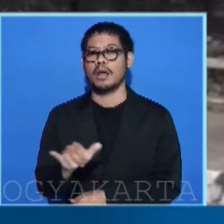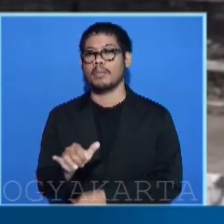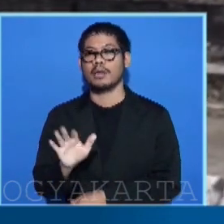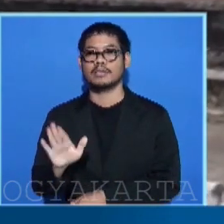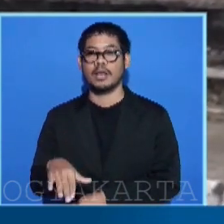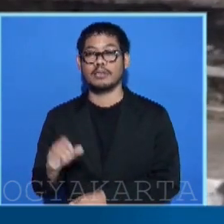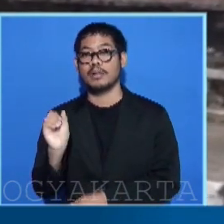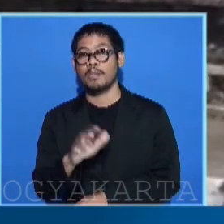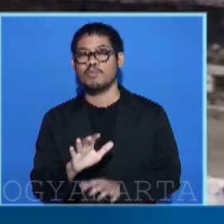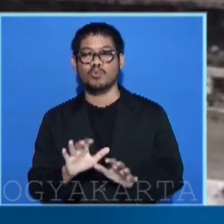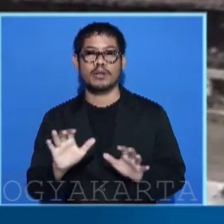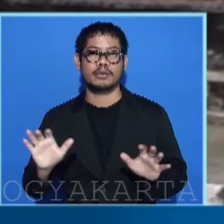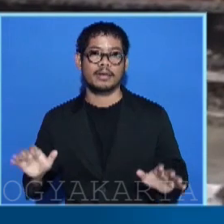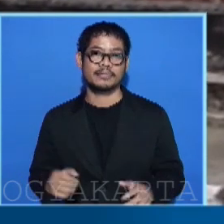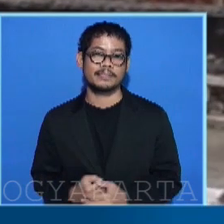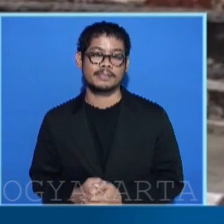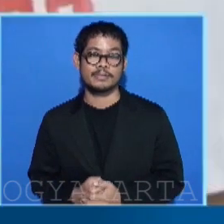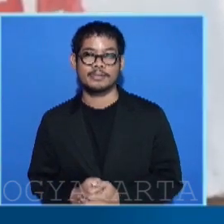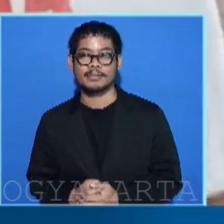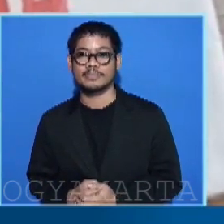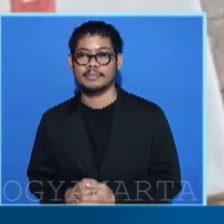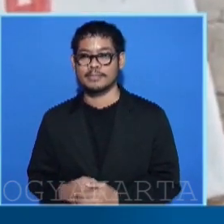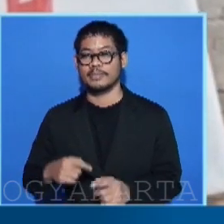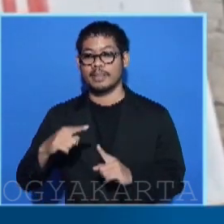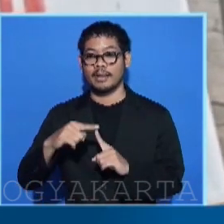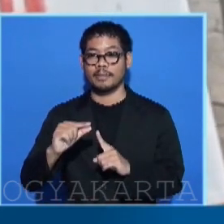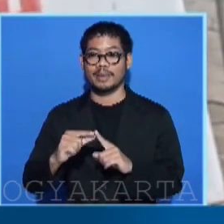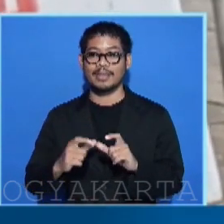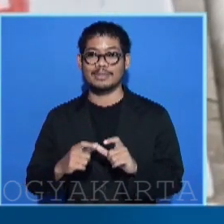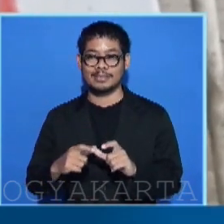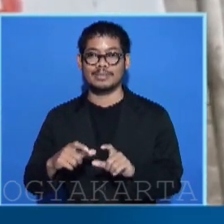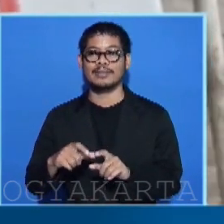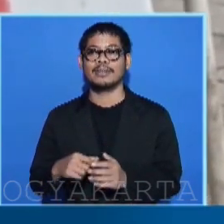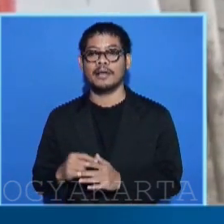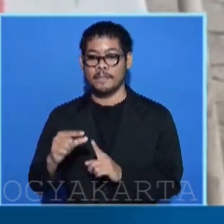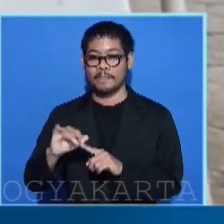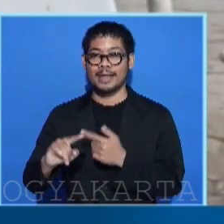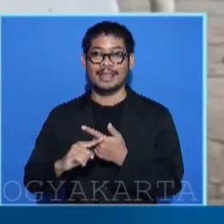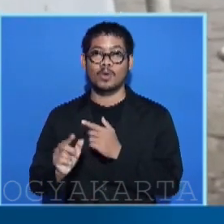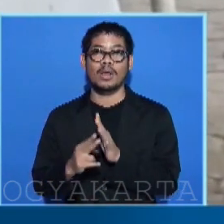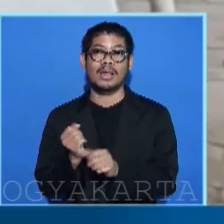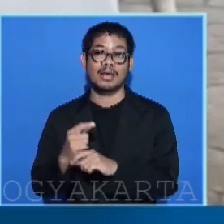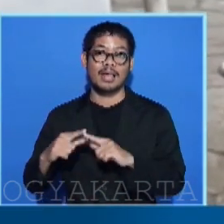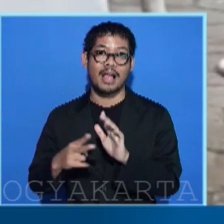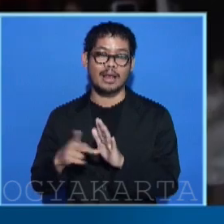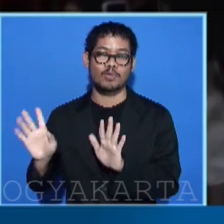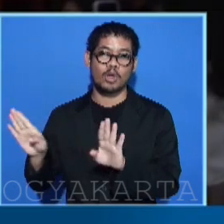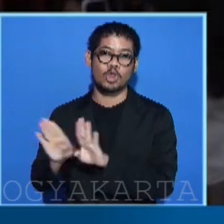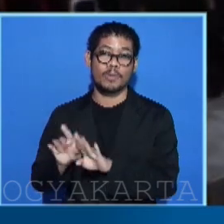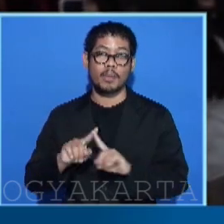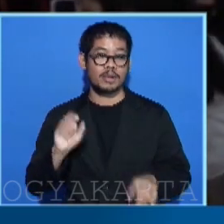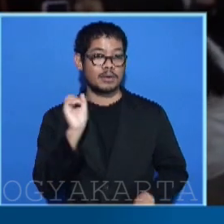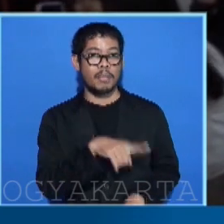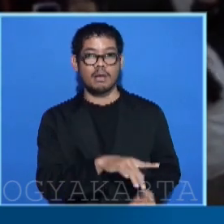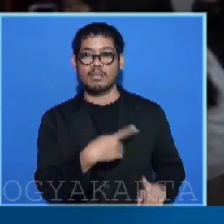dikarenakan tempat pemungutan akhir sampah Piyungan tutup sampah menumpuk dan menjadi persoalan di tengah warga